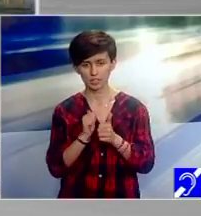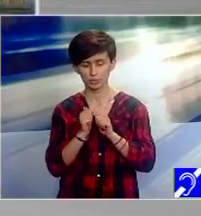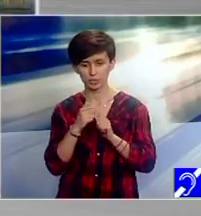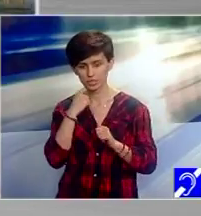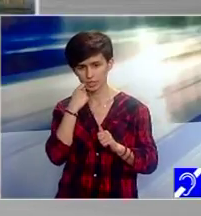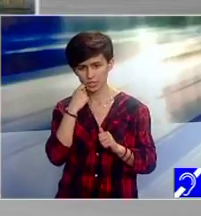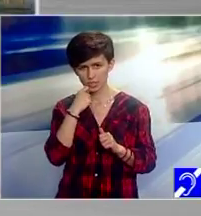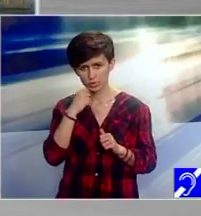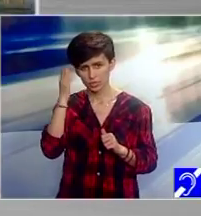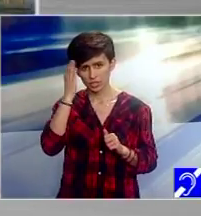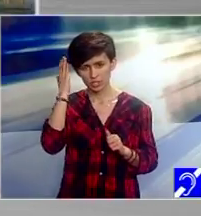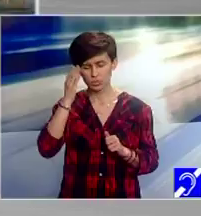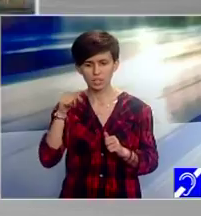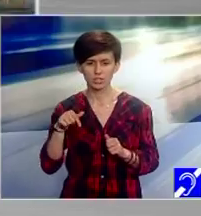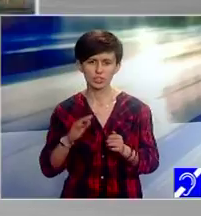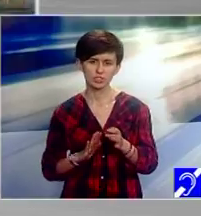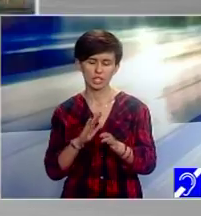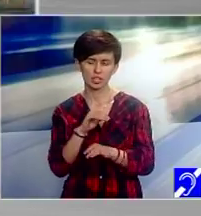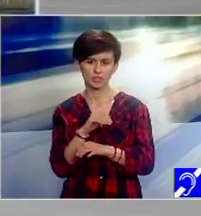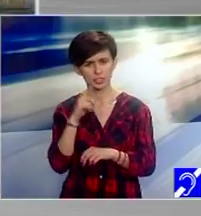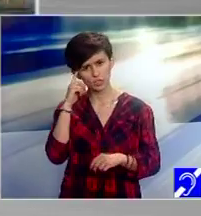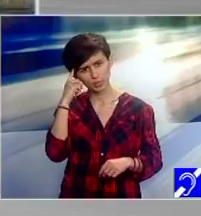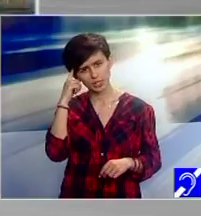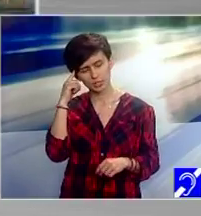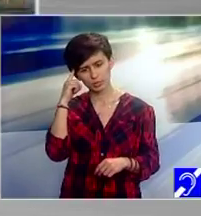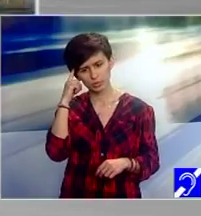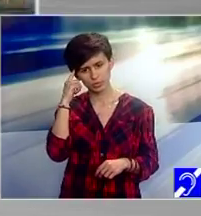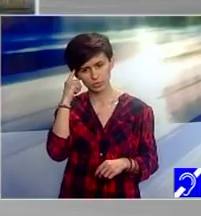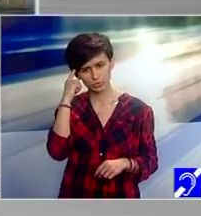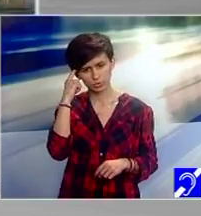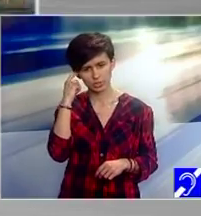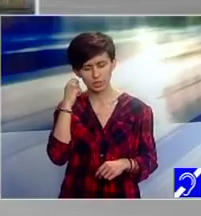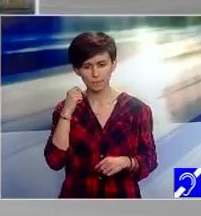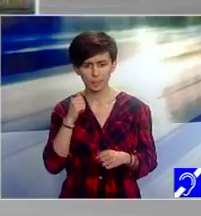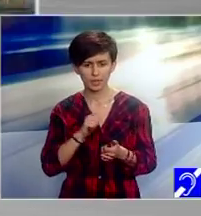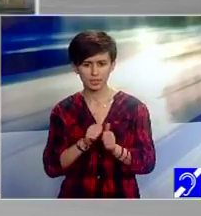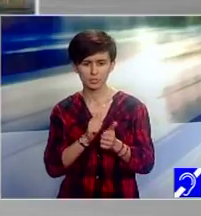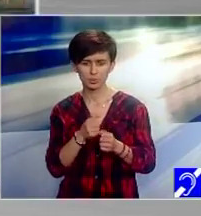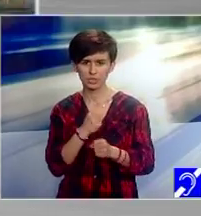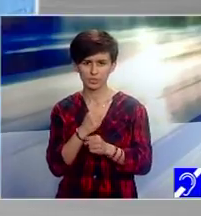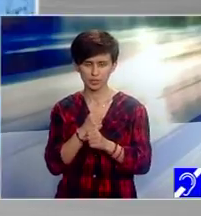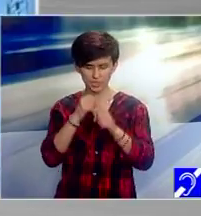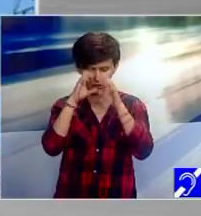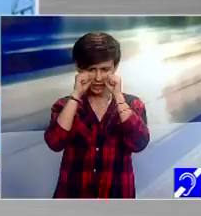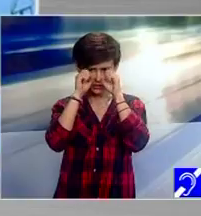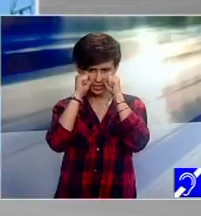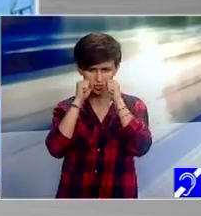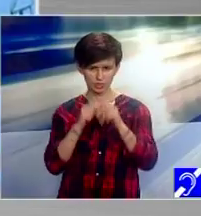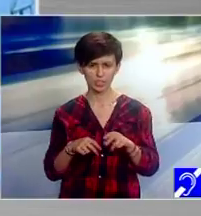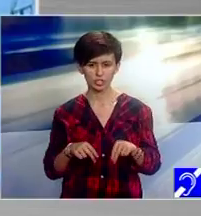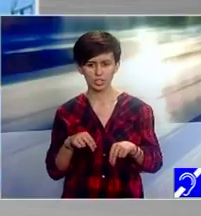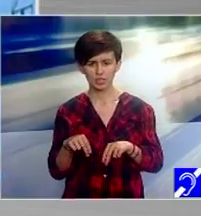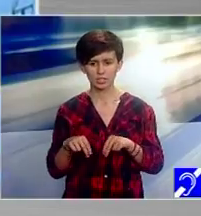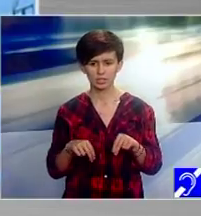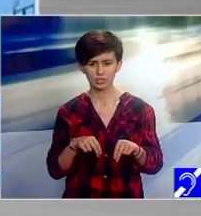a devenit cel mai popular sport practicat de către nevăzători, cu atât mai mult că șacul este un sport care